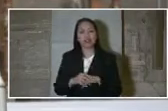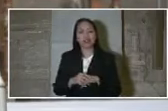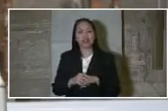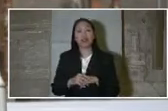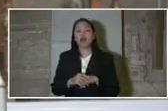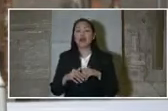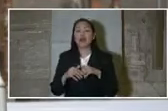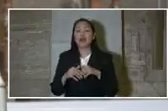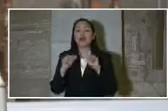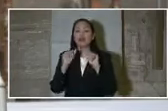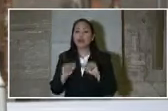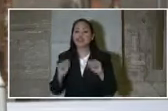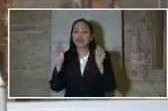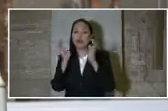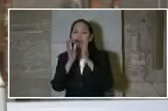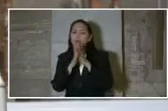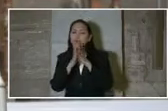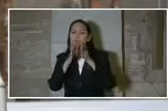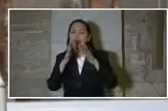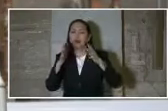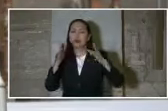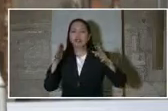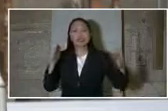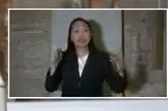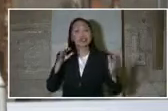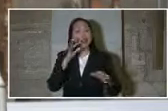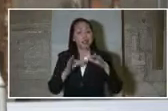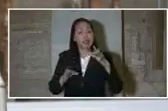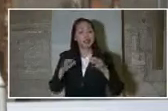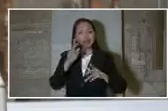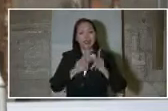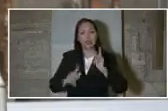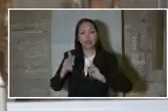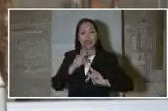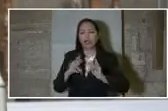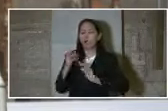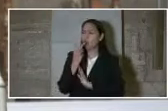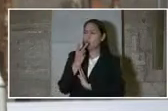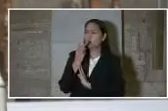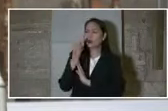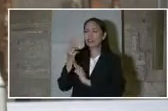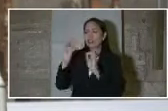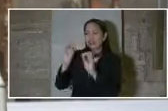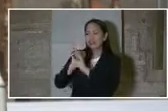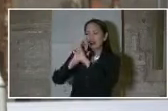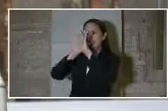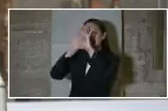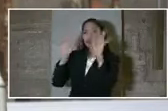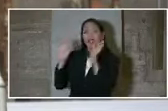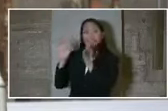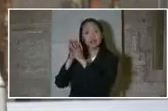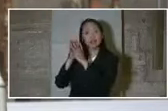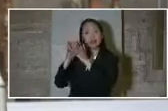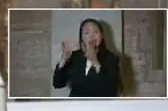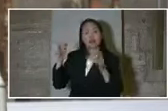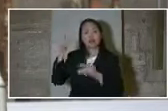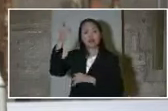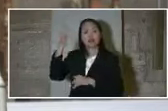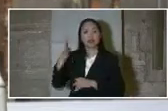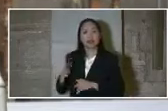Magliliwanag ka pa lang kapag nakita na ng tao ang liwanag ng Diyos, ang liwanag